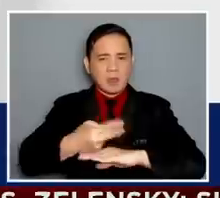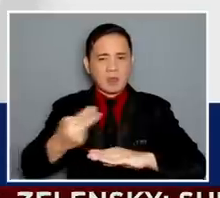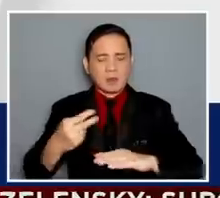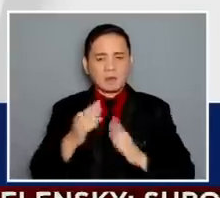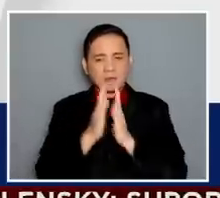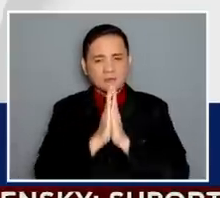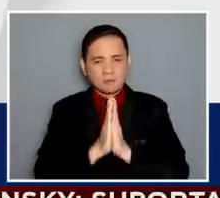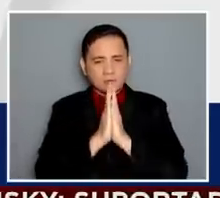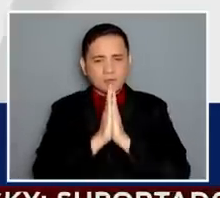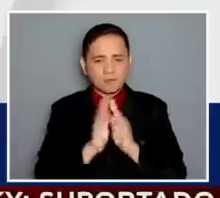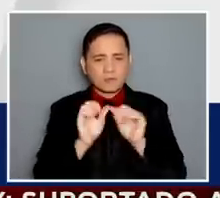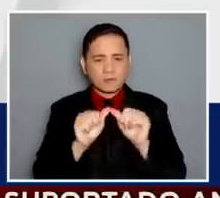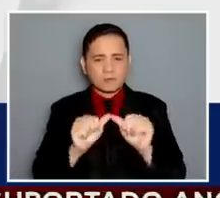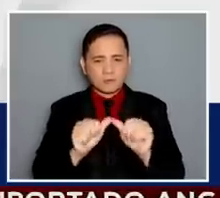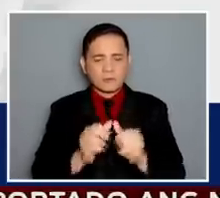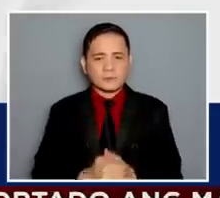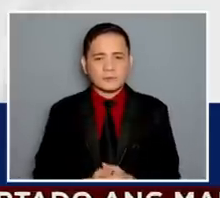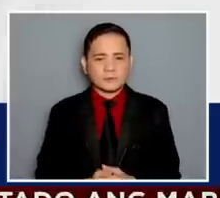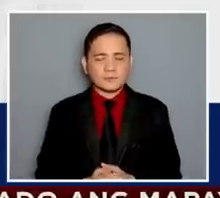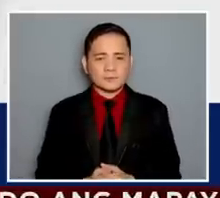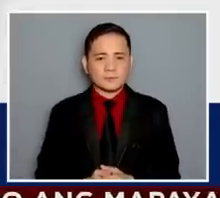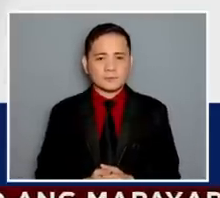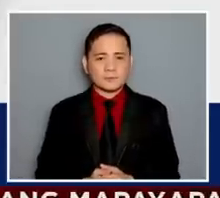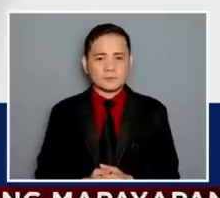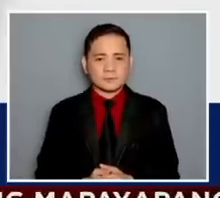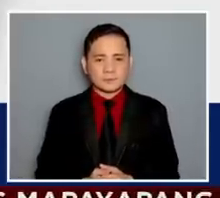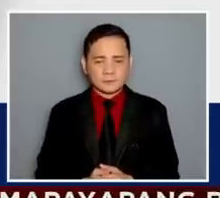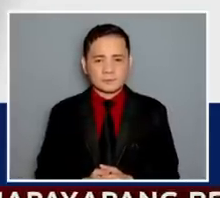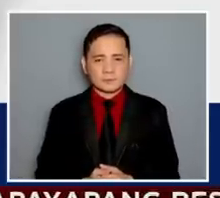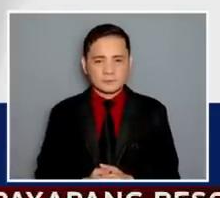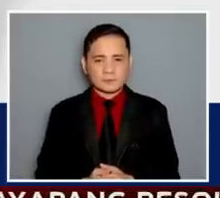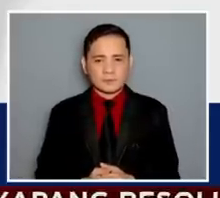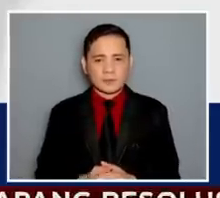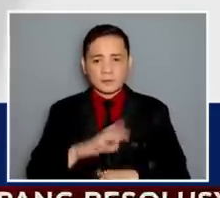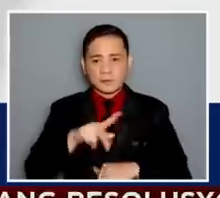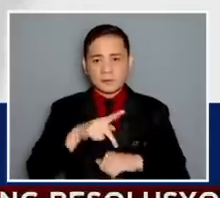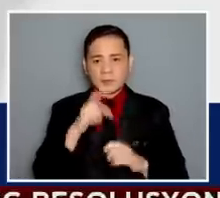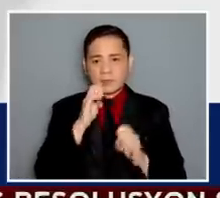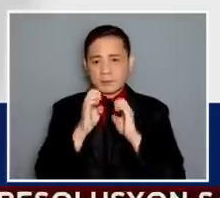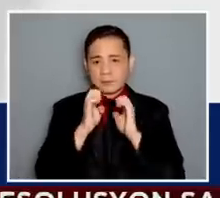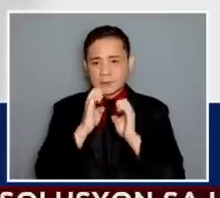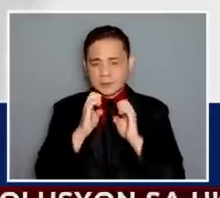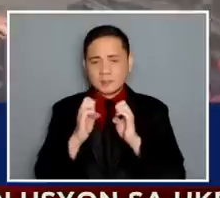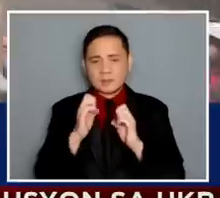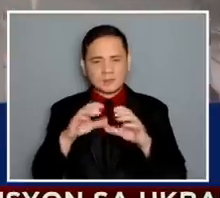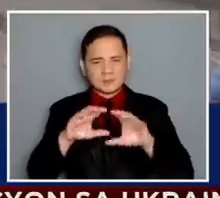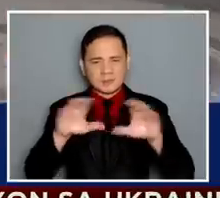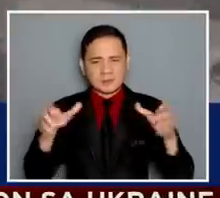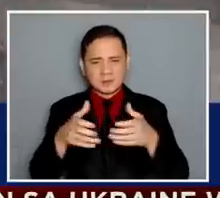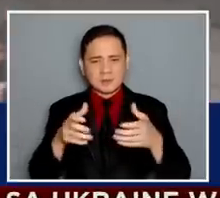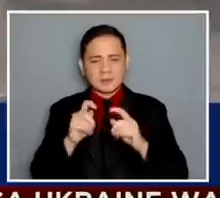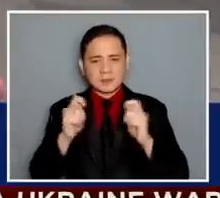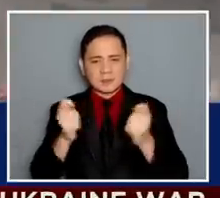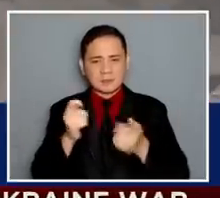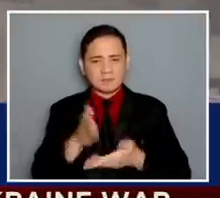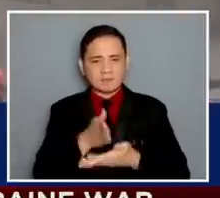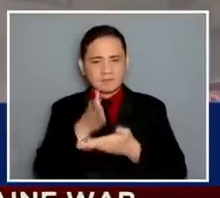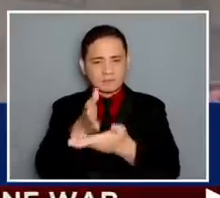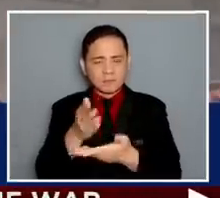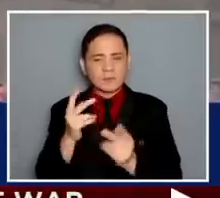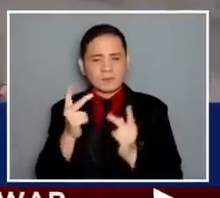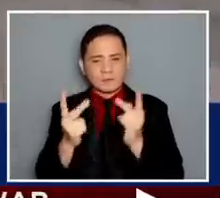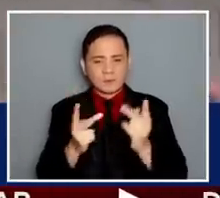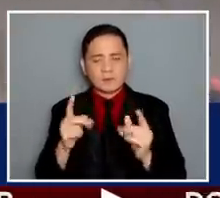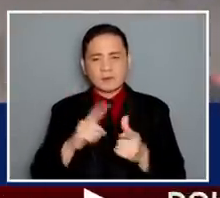dasal. Binisita na rin ng team mula sa Philippine Embassy si Juliva at nagbigay ng tulong pinansyal. Dinalaw na rin ni